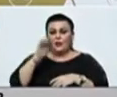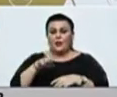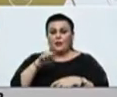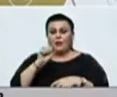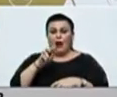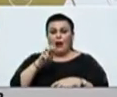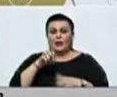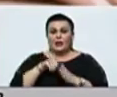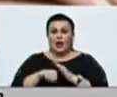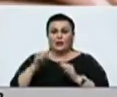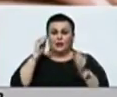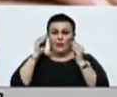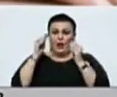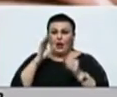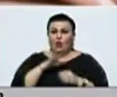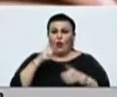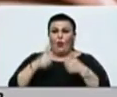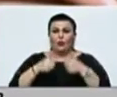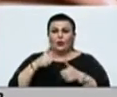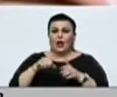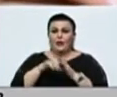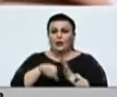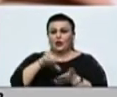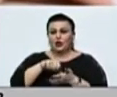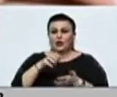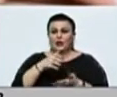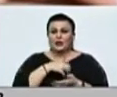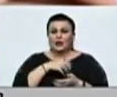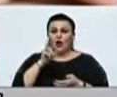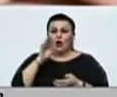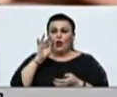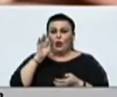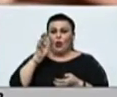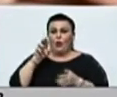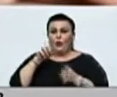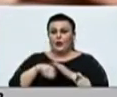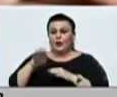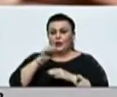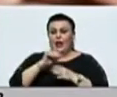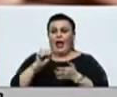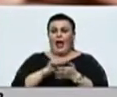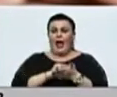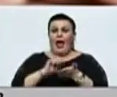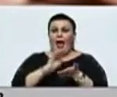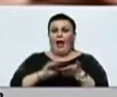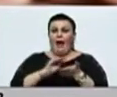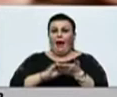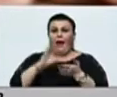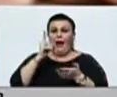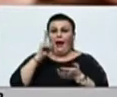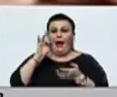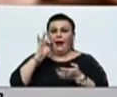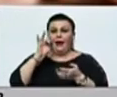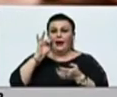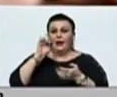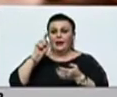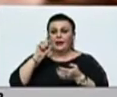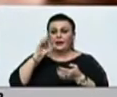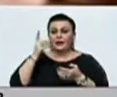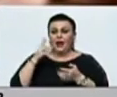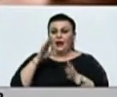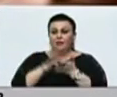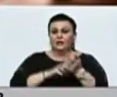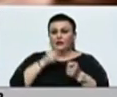məbləğində müəyyən edilib. Müsabiqədə iştirak etmək istəyən KOP subyektləri müvafiq ərizə formasını və lazım olan digər sənədləri martın